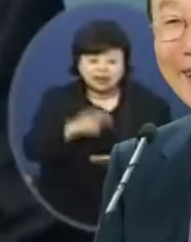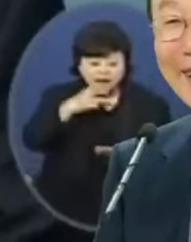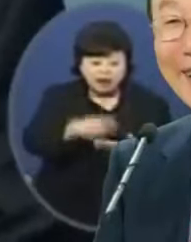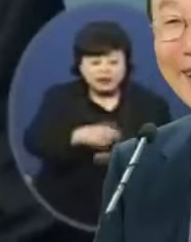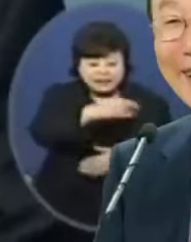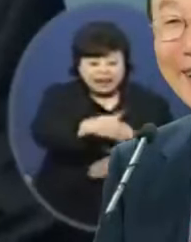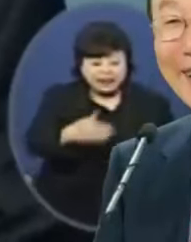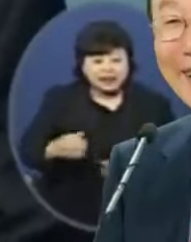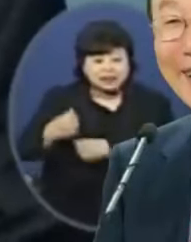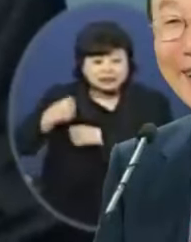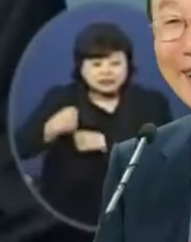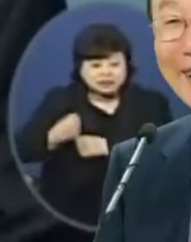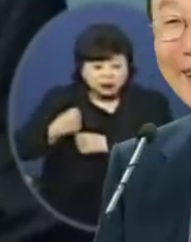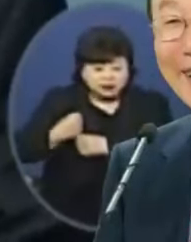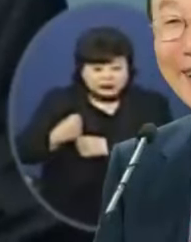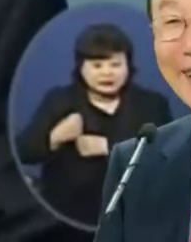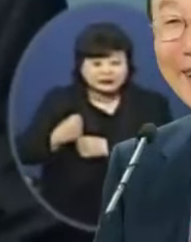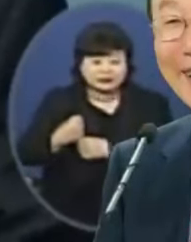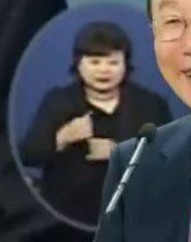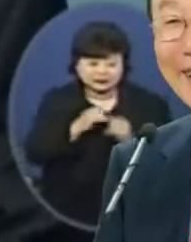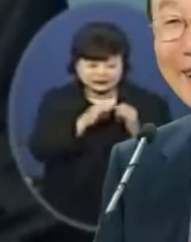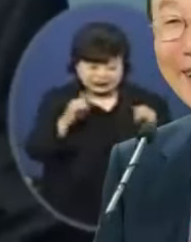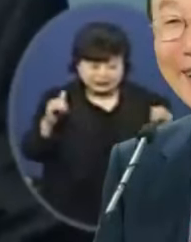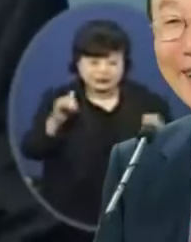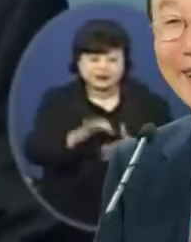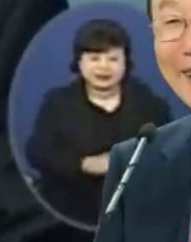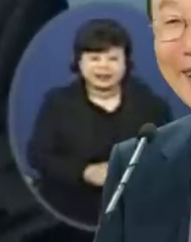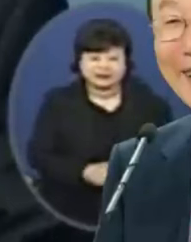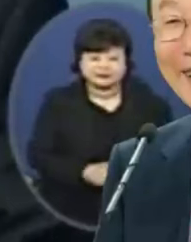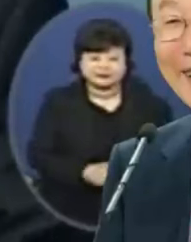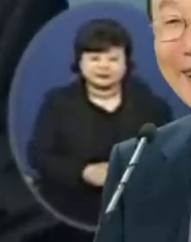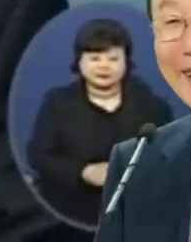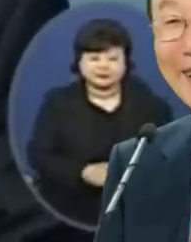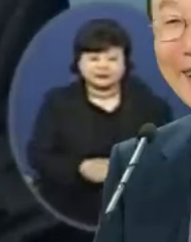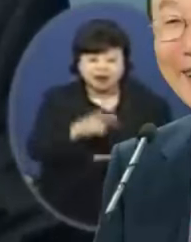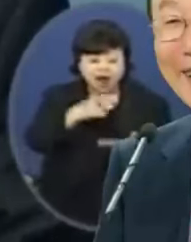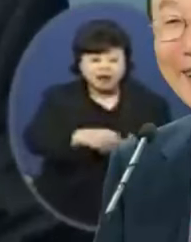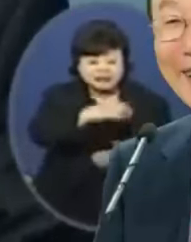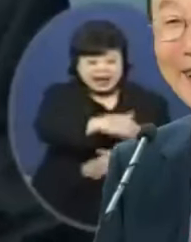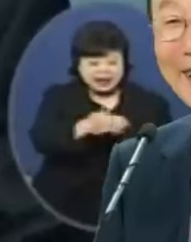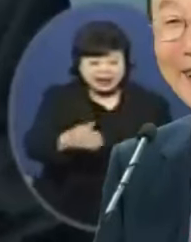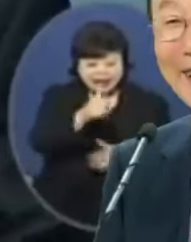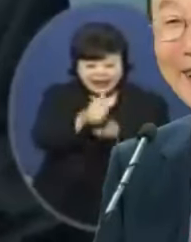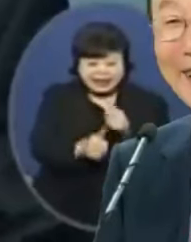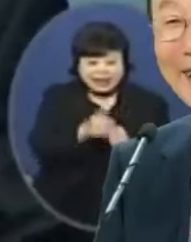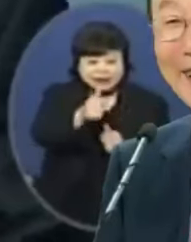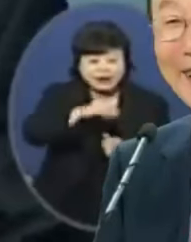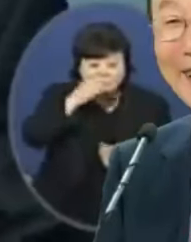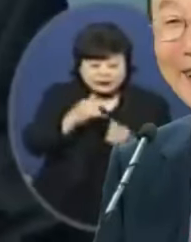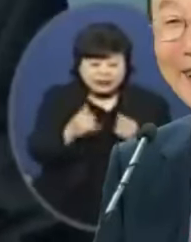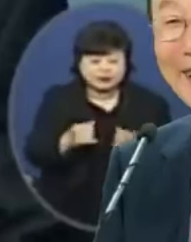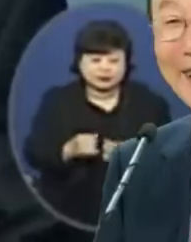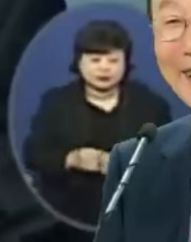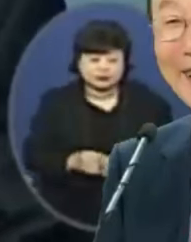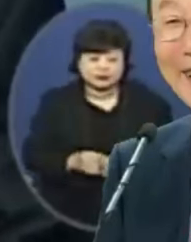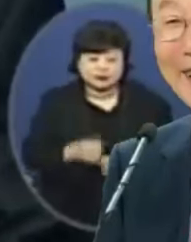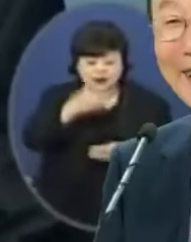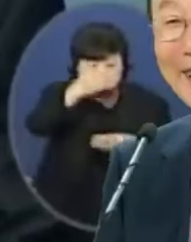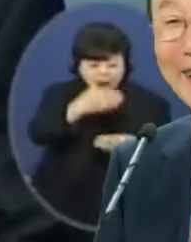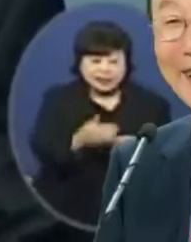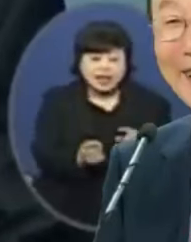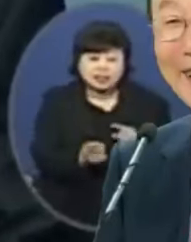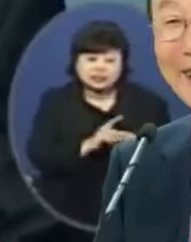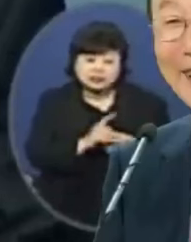언약궤를 짊어진 민족입니다. 그들은 이 언약궤가 하나님과 이스라엘 백성 간에